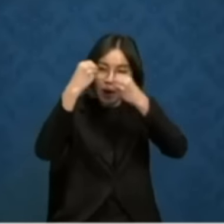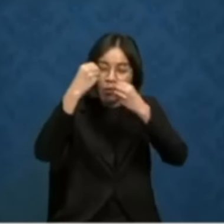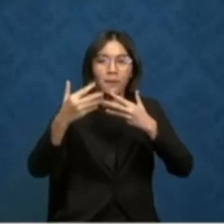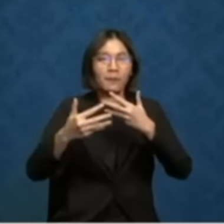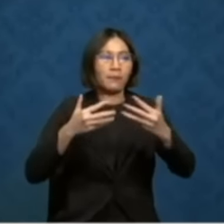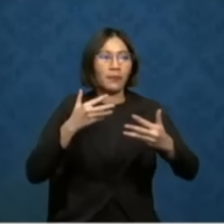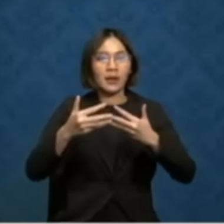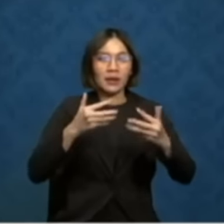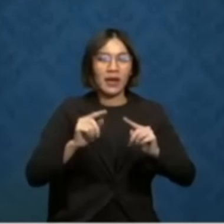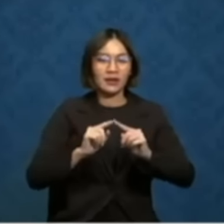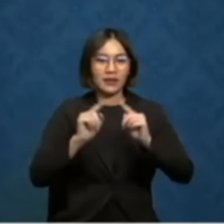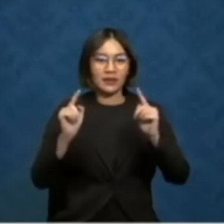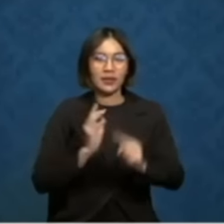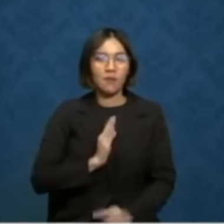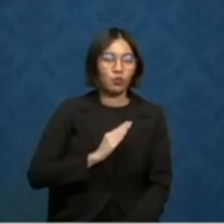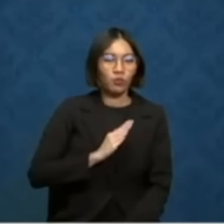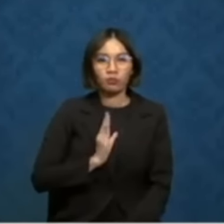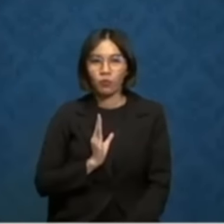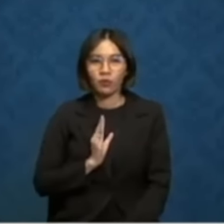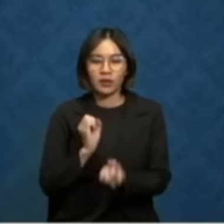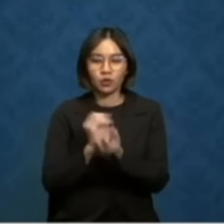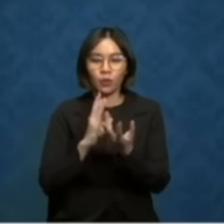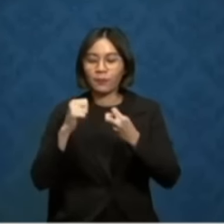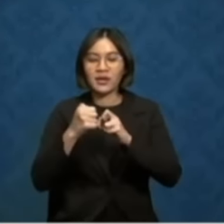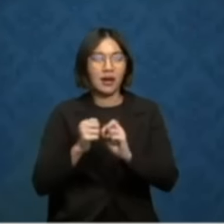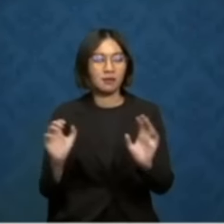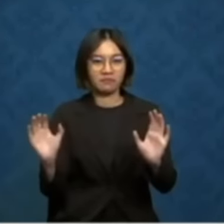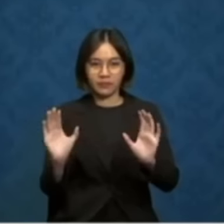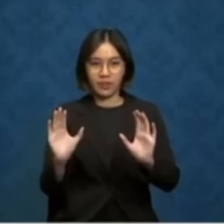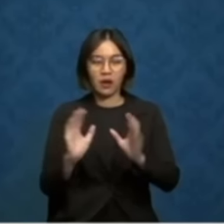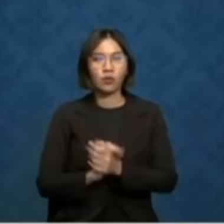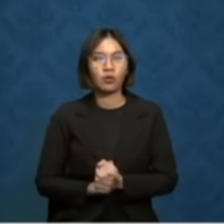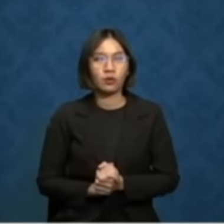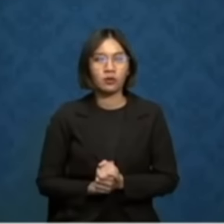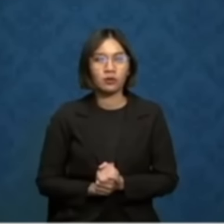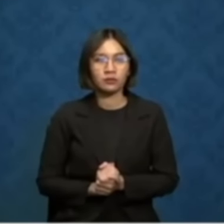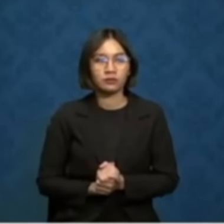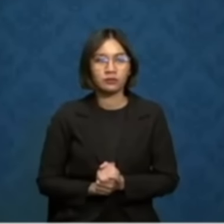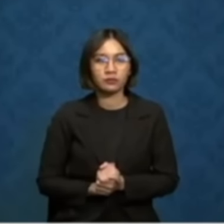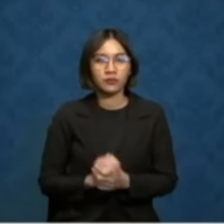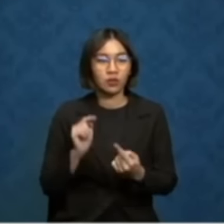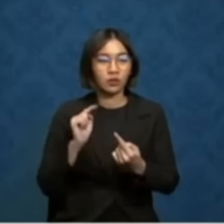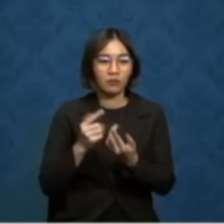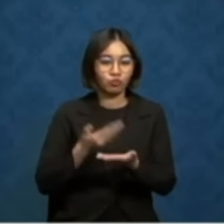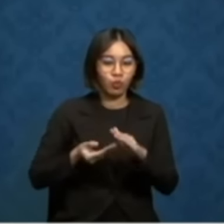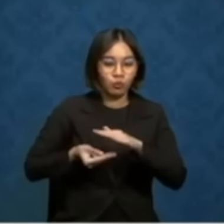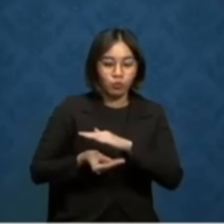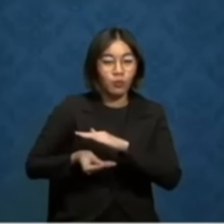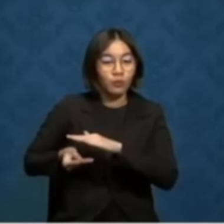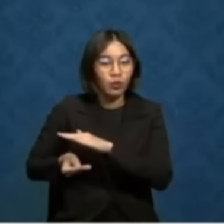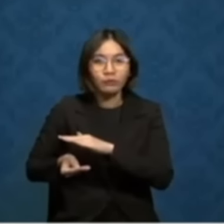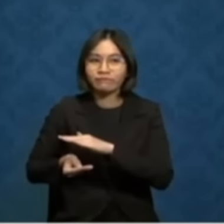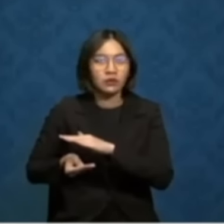แต่อย่าออกนอกทางไปให้เสียผลจงจะกินศีลบาตรคาดศีลบน